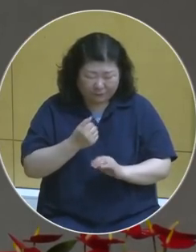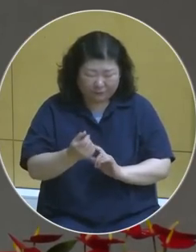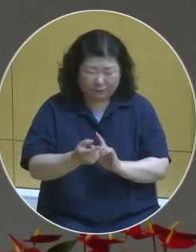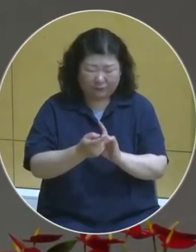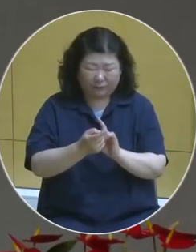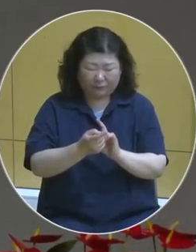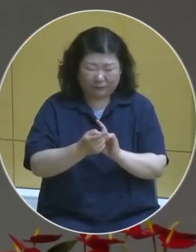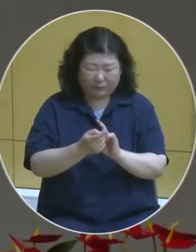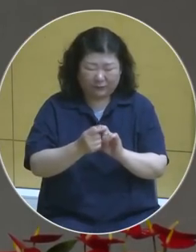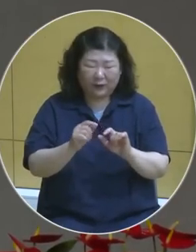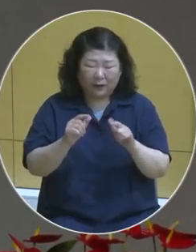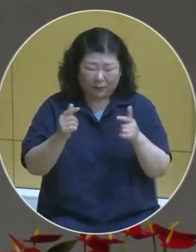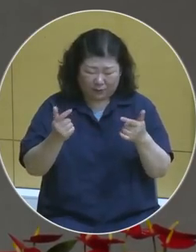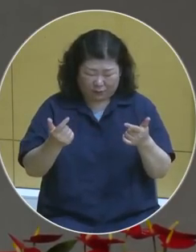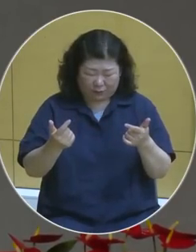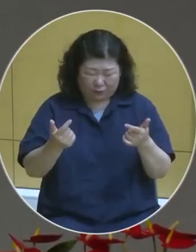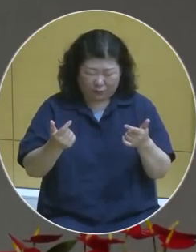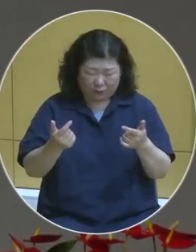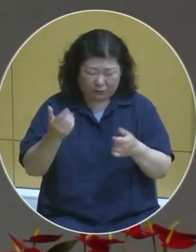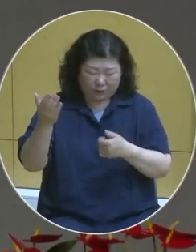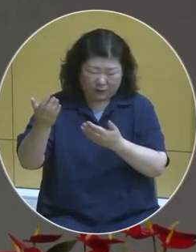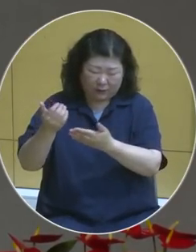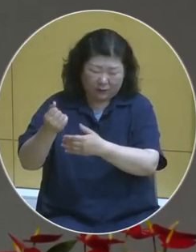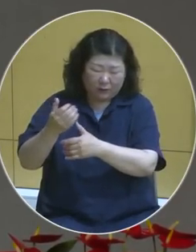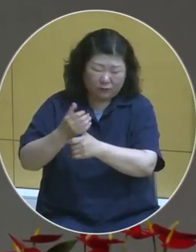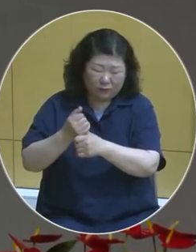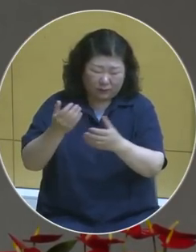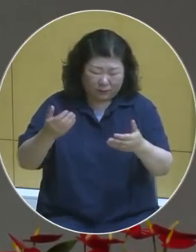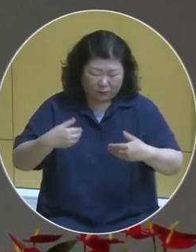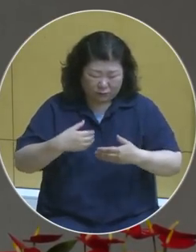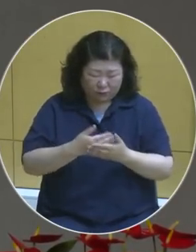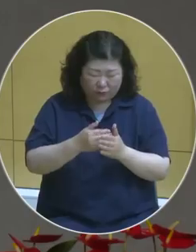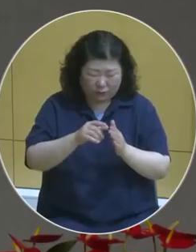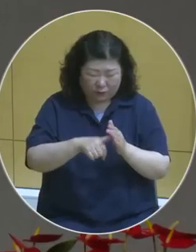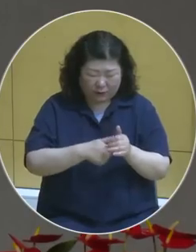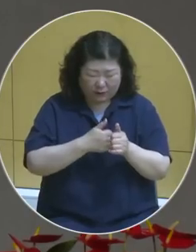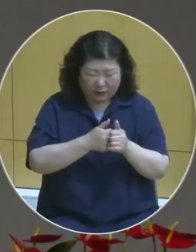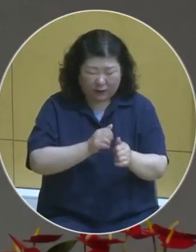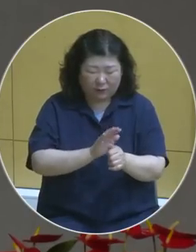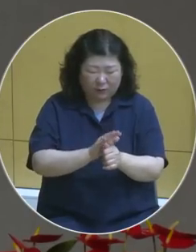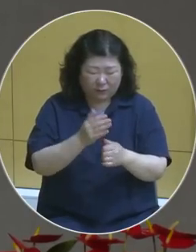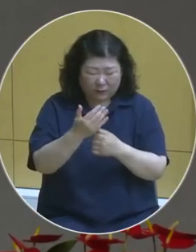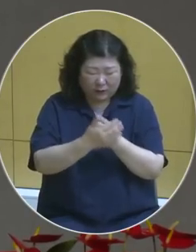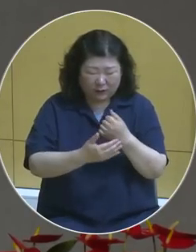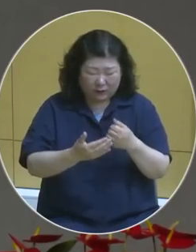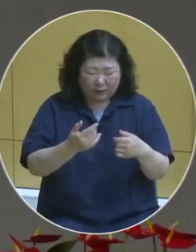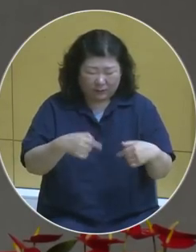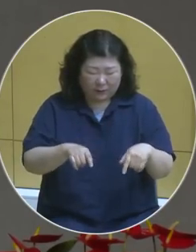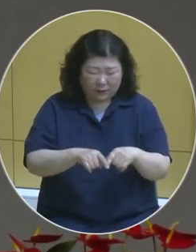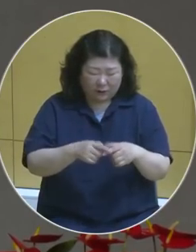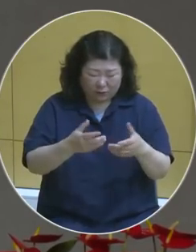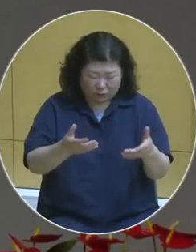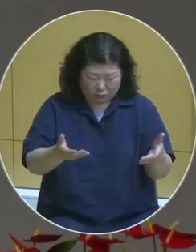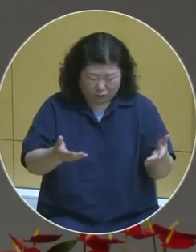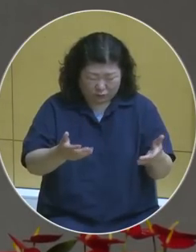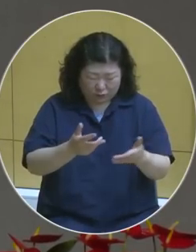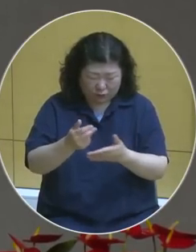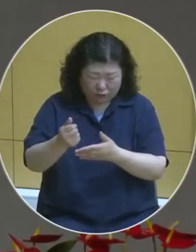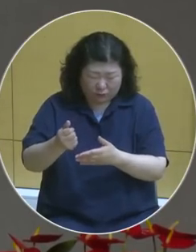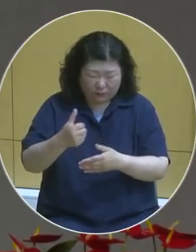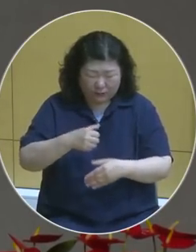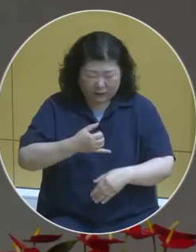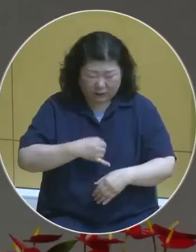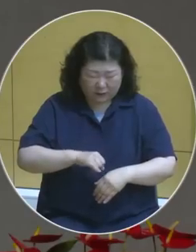당하지 않도록 하나님께서 붙들어 주시며 때를 따라 돕는 은혜로 함께 해 주셔서 하나님의 주님의